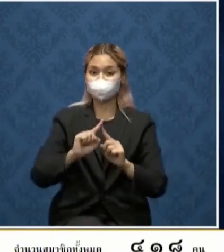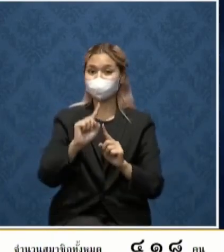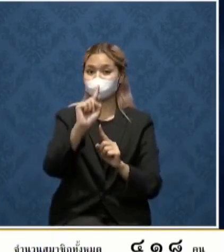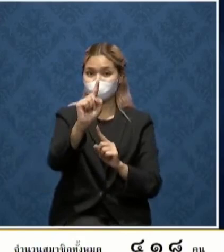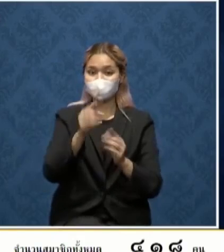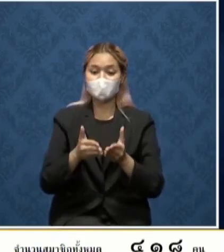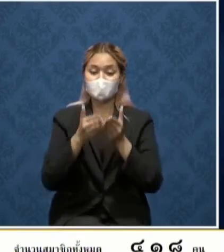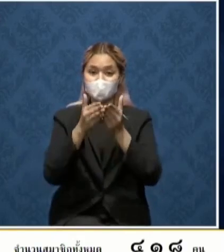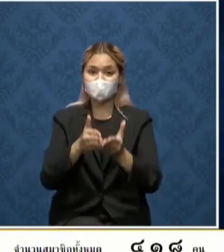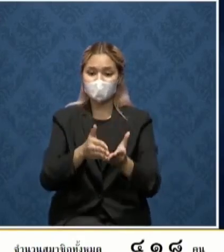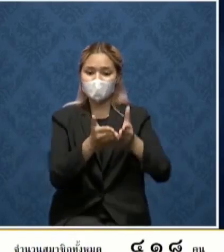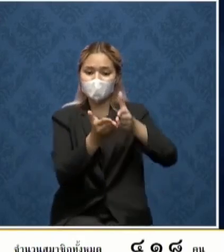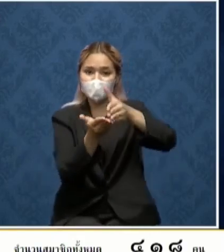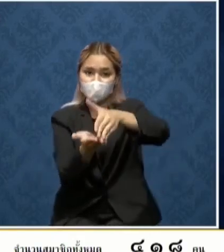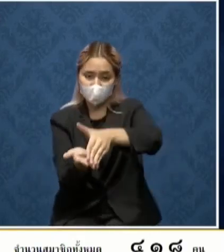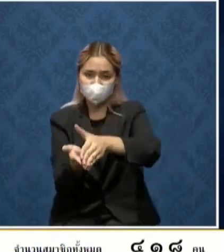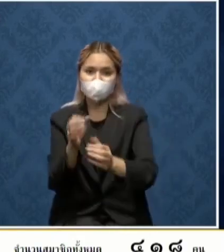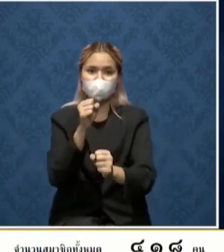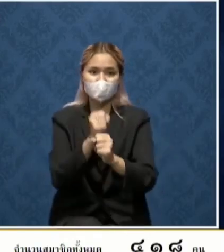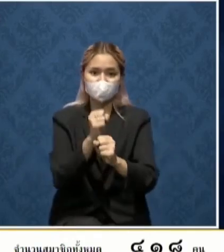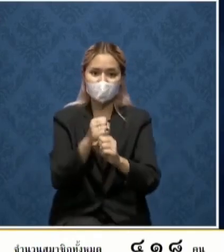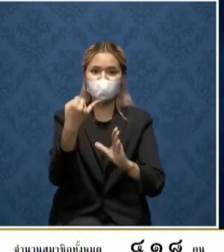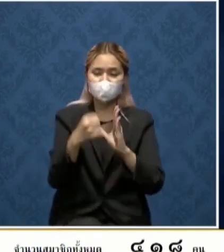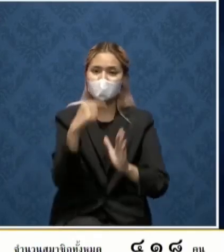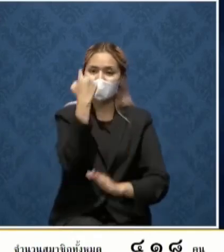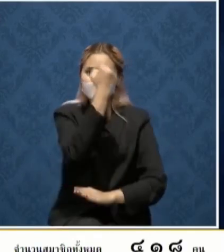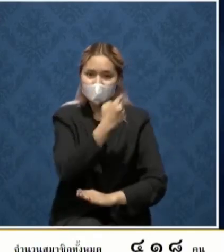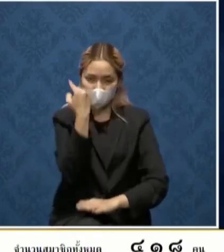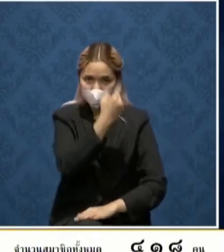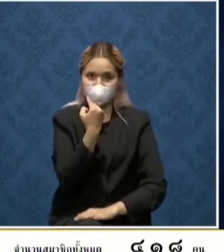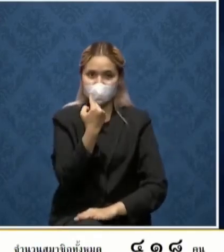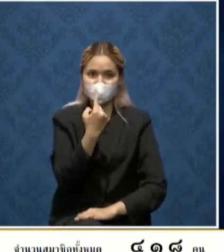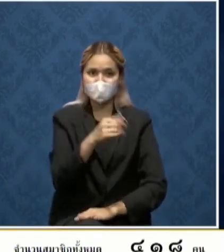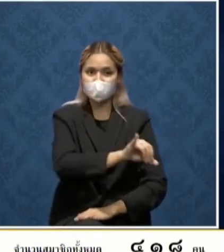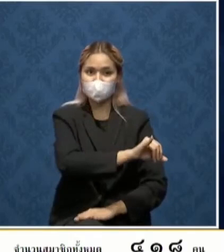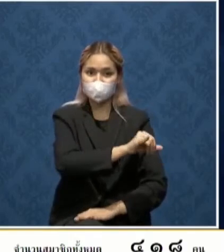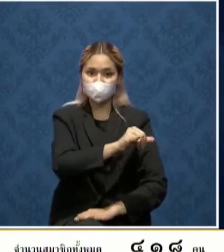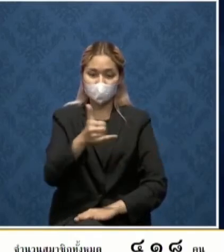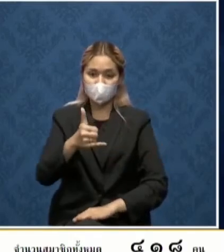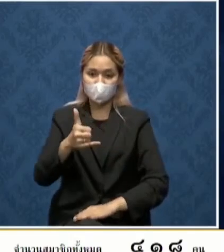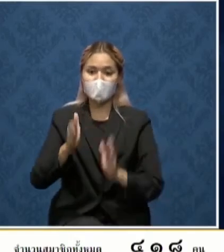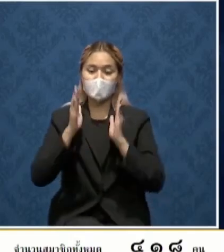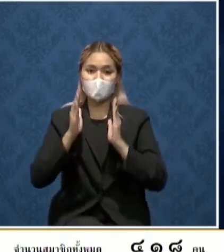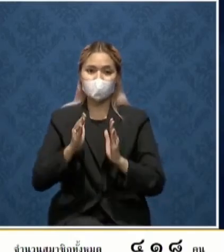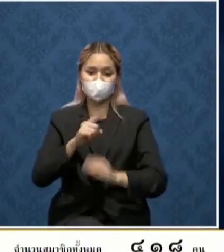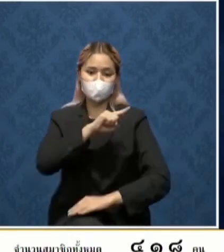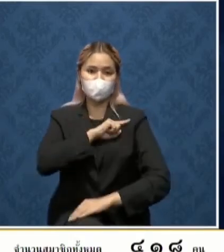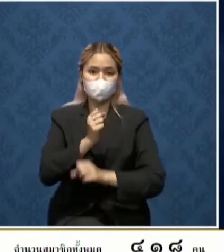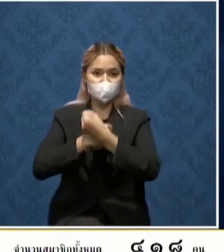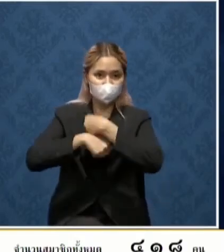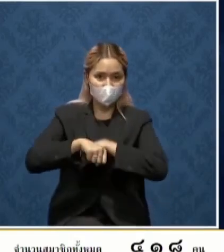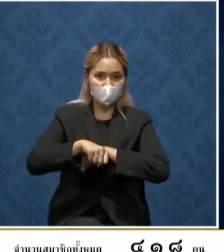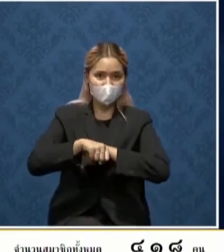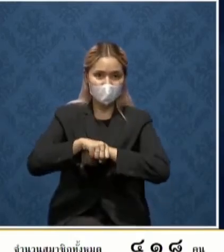จมลงเพรคามปดพลาดของคนบนเรือวันนั้นหรือความปดพลาดของผู้ปวาิงานช้ายฝั่ง หอไม่